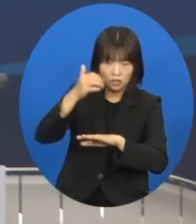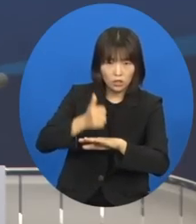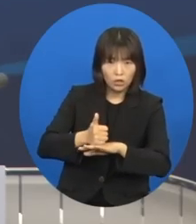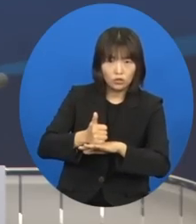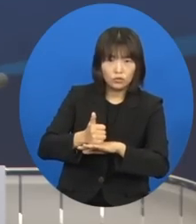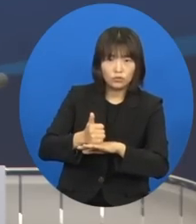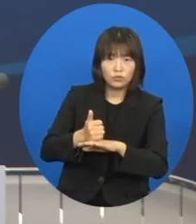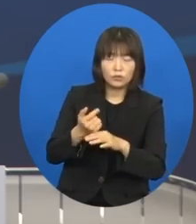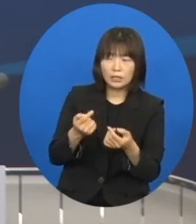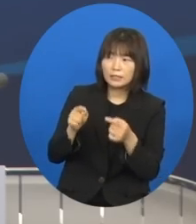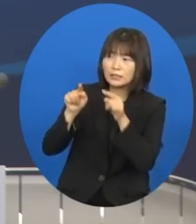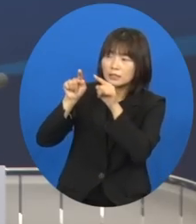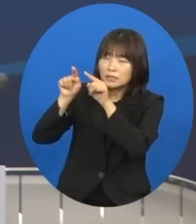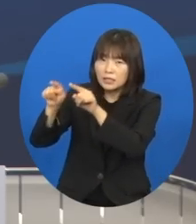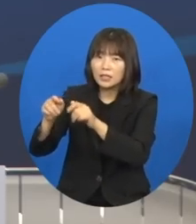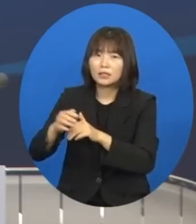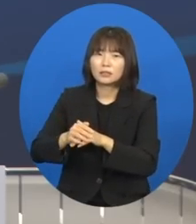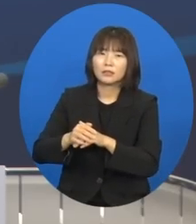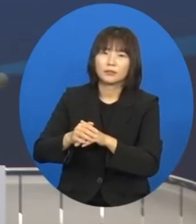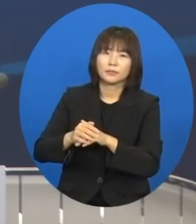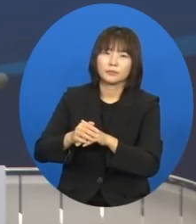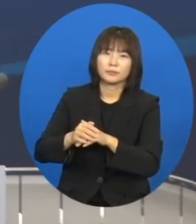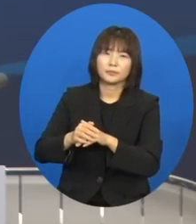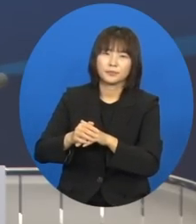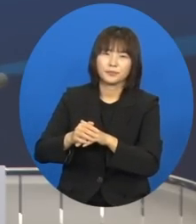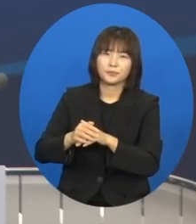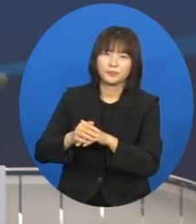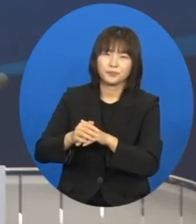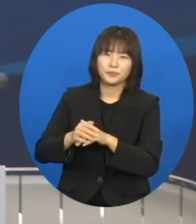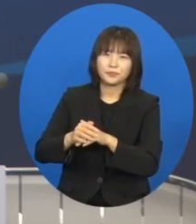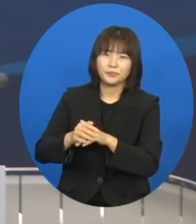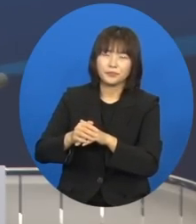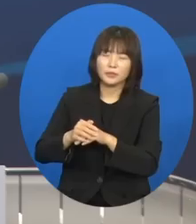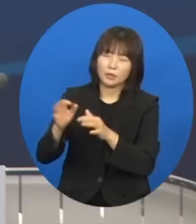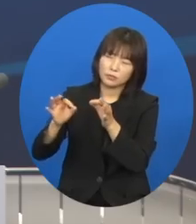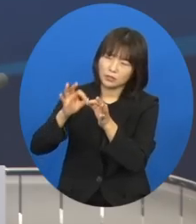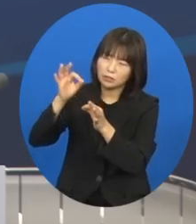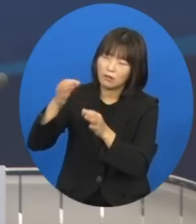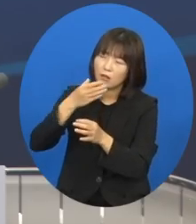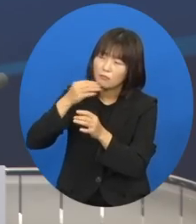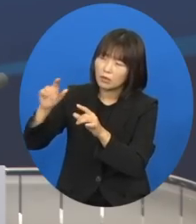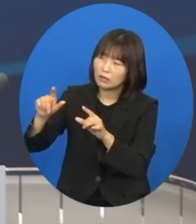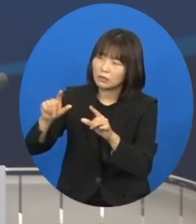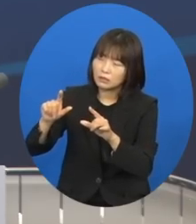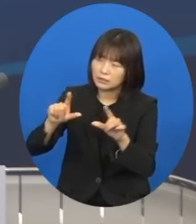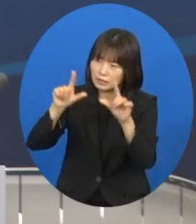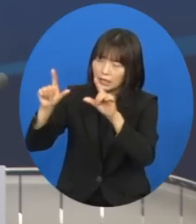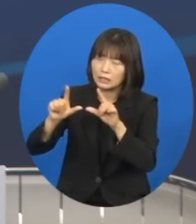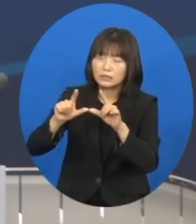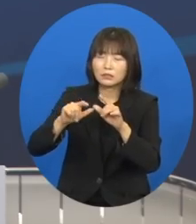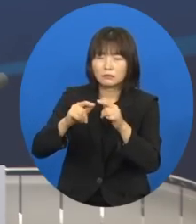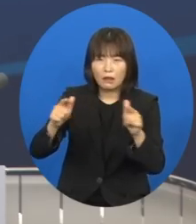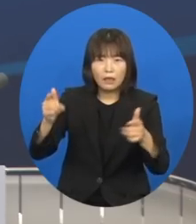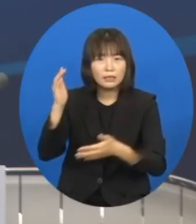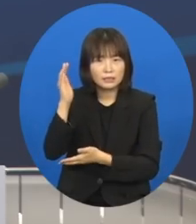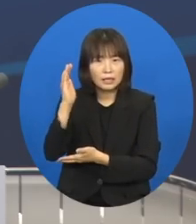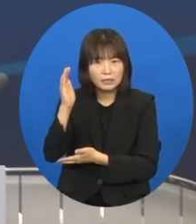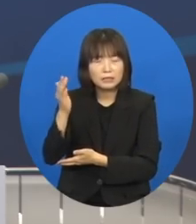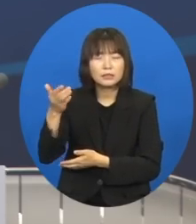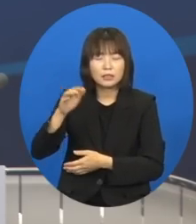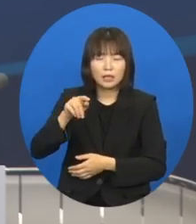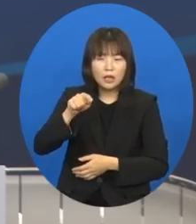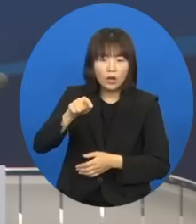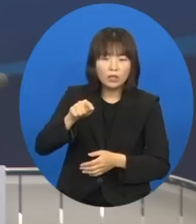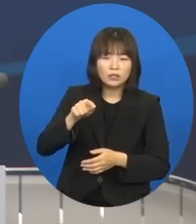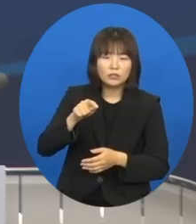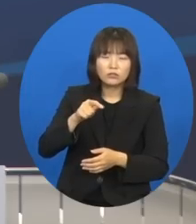올라가서 마녀하고 이제 결투도 하고 망의 나라에서 영원히 행복하게 사는 이제 그런 여러 가지 이야기들이 있는데 여기서 말하고 싶은 건 정체성의